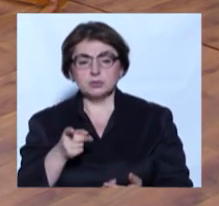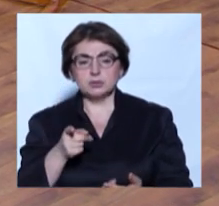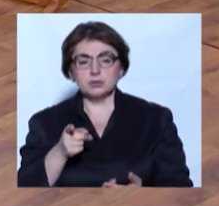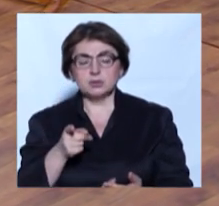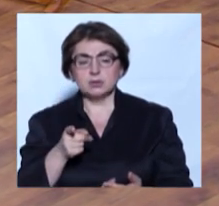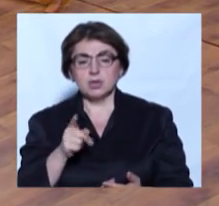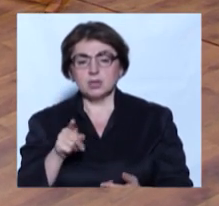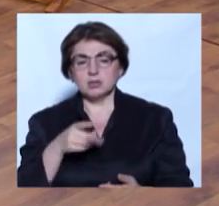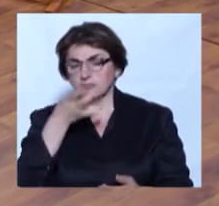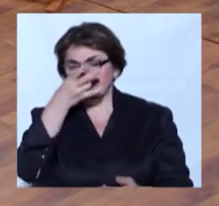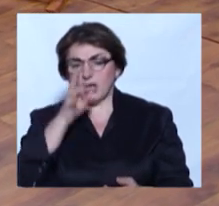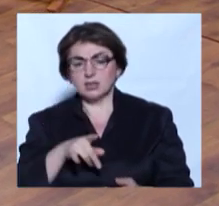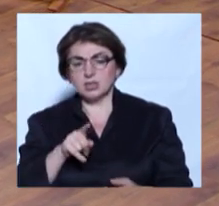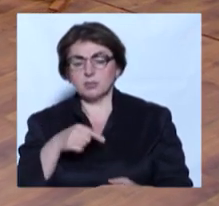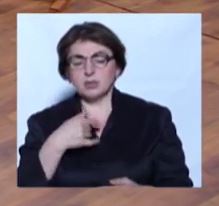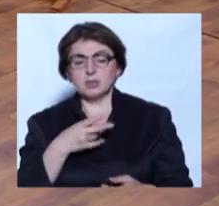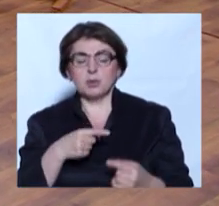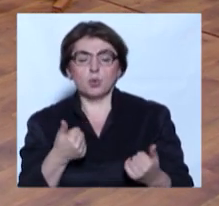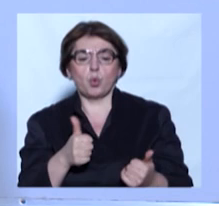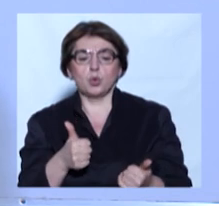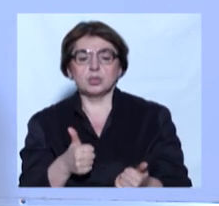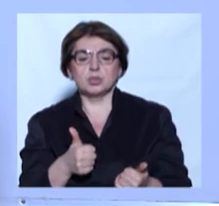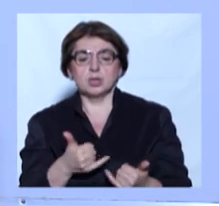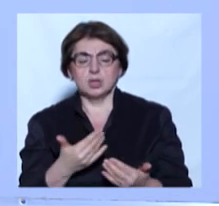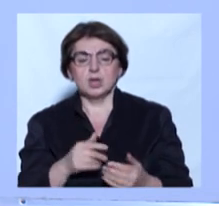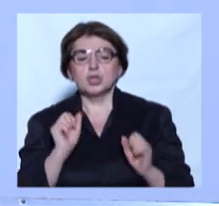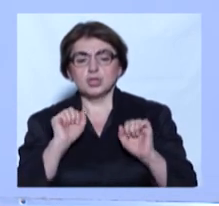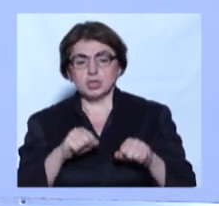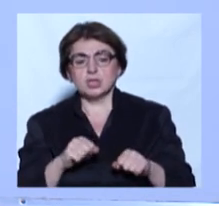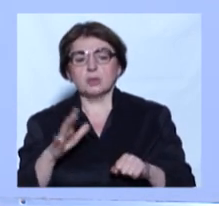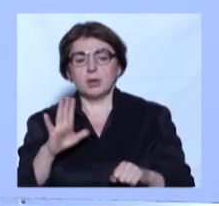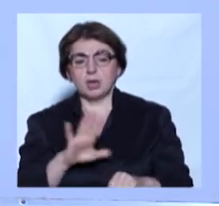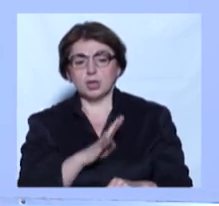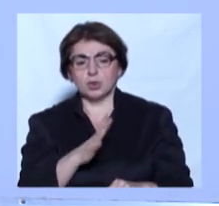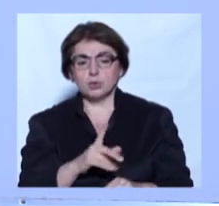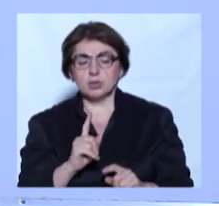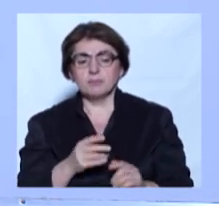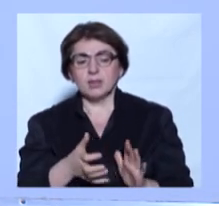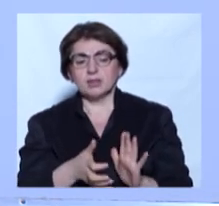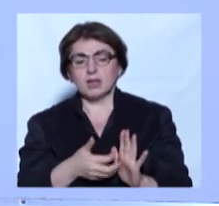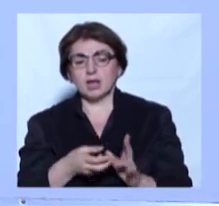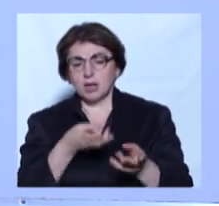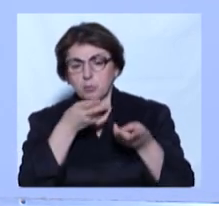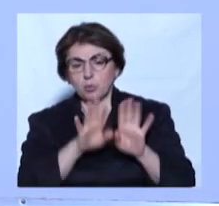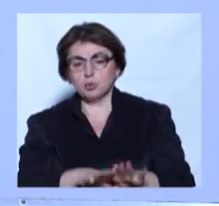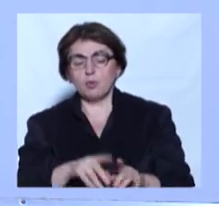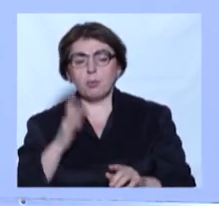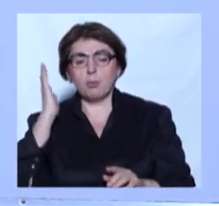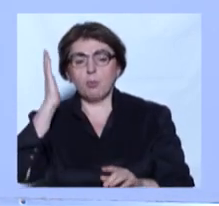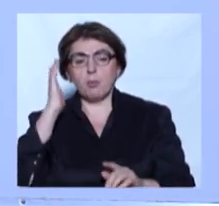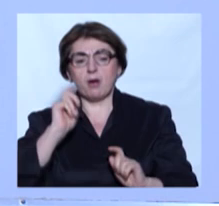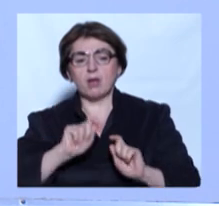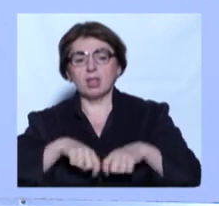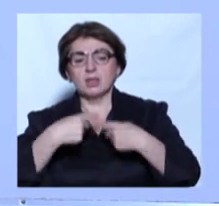მომავლისათვის ის არ დარჩება ისეთი და არ მექნება ისეთი, როგორიც შესაძლოა რომ იყოს. ანუ ნაკლებს უტოვებთ მოკლედ მომავალ თაობას, ერთი